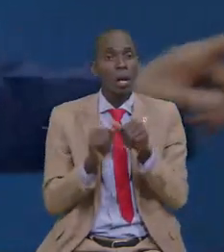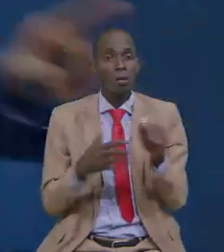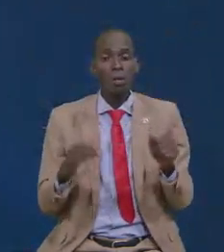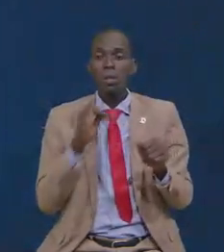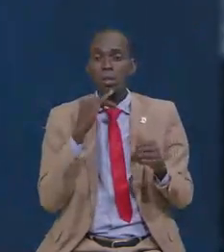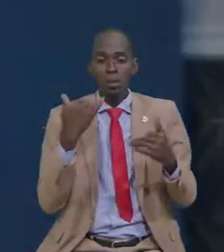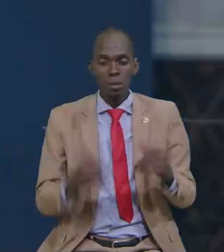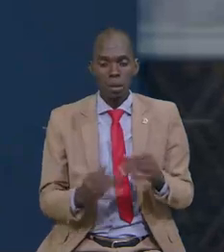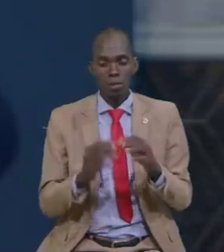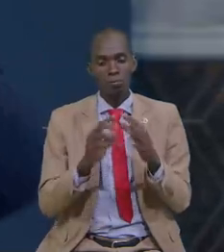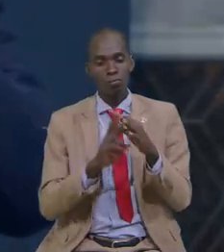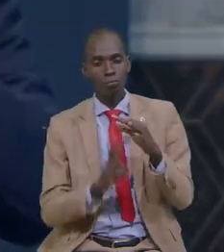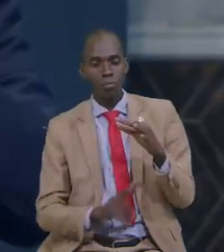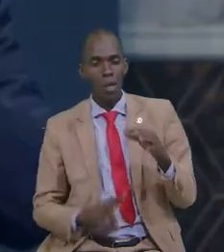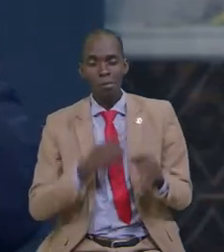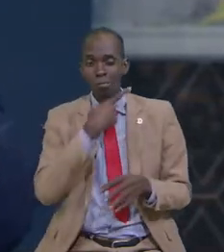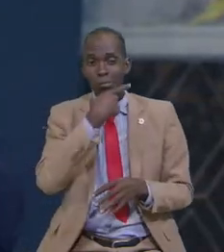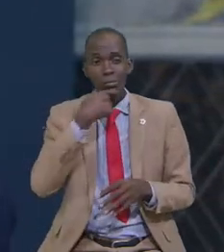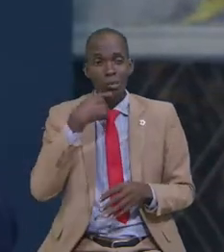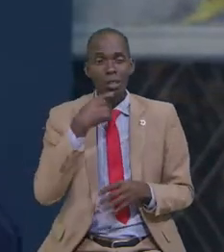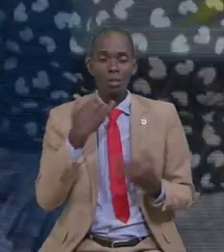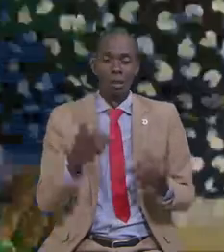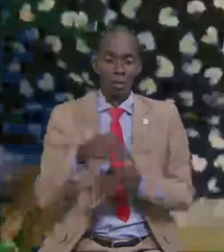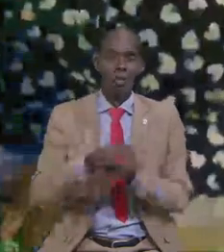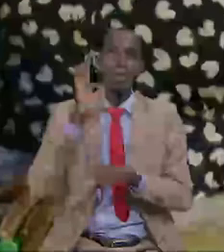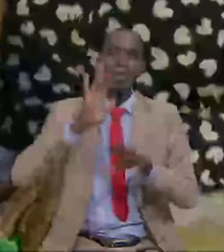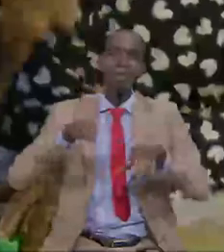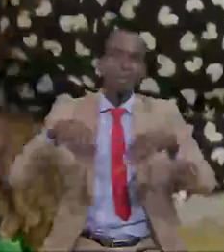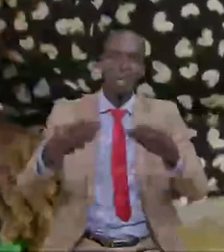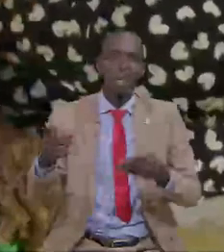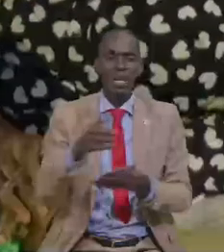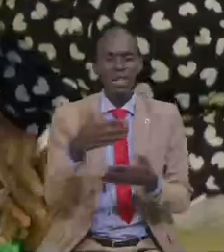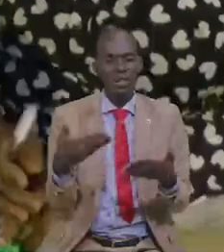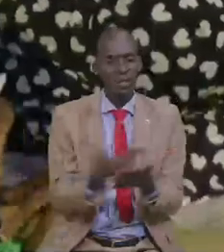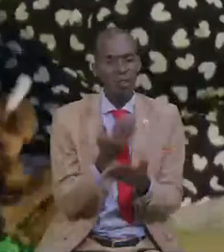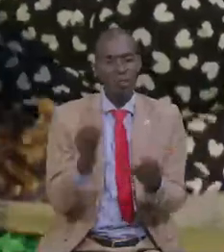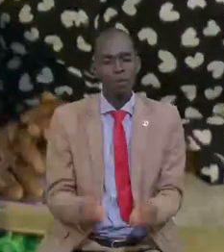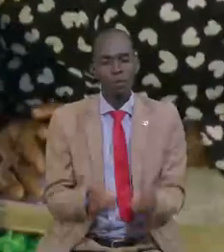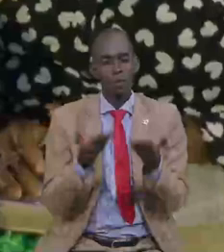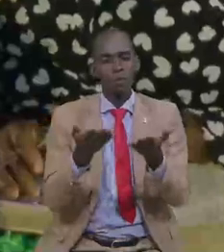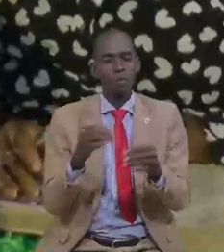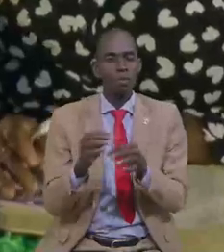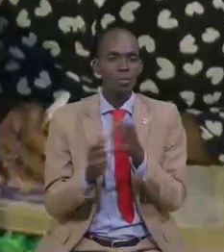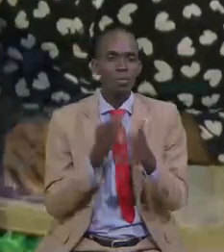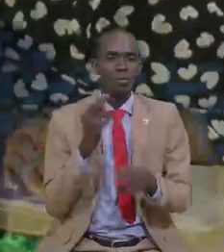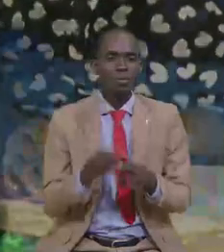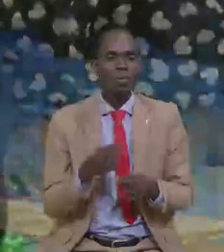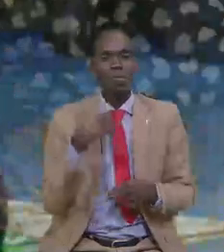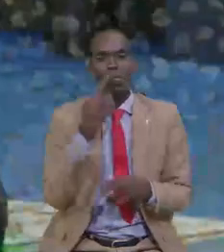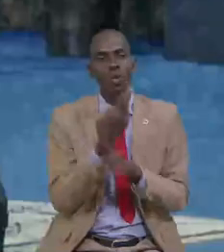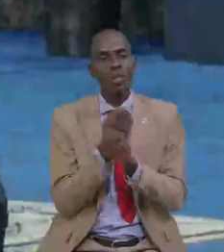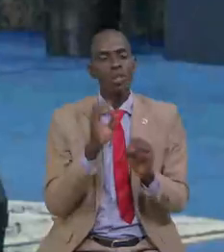que vous avez, tout a été ôté, ce soir, le Seigneur va vous donner une nouvelle